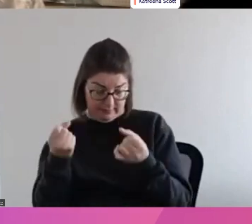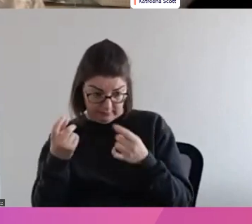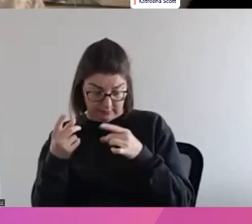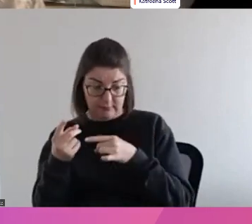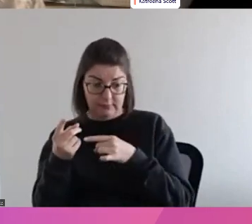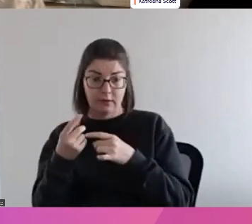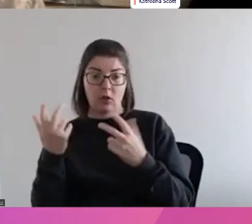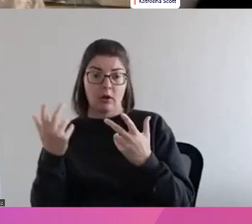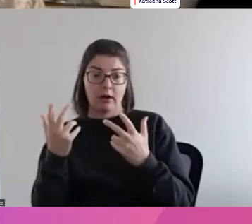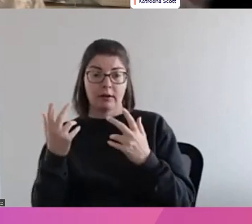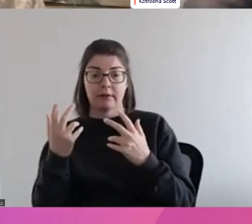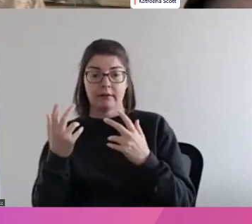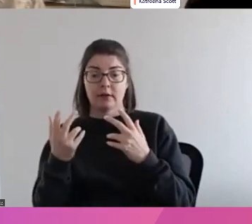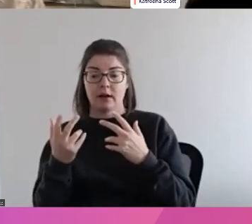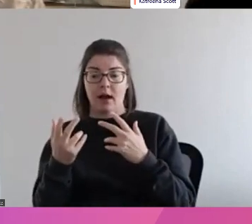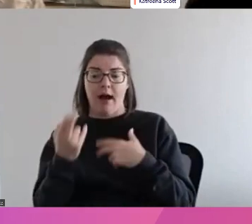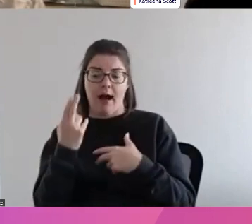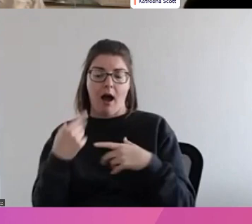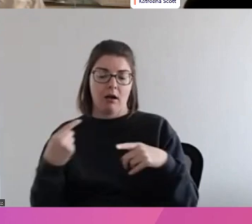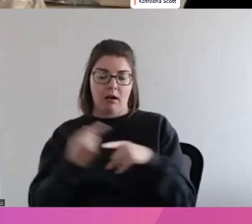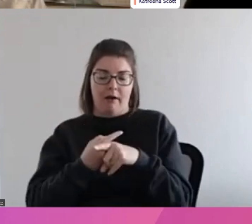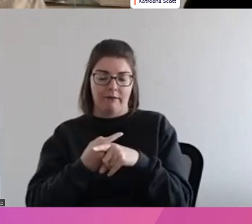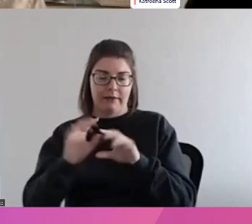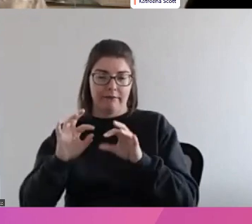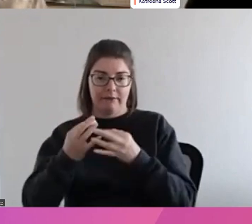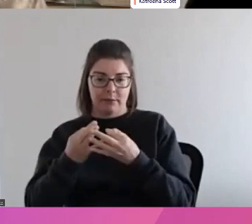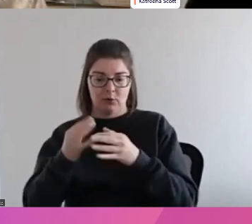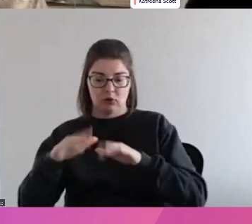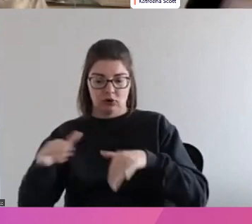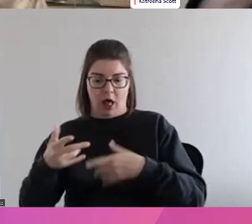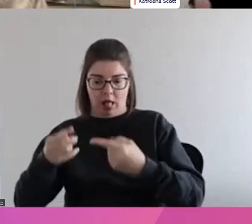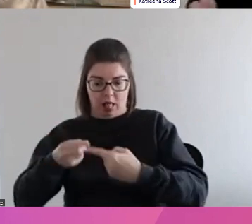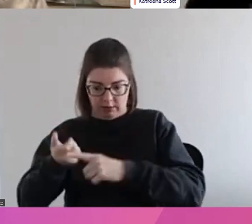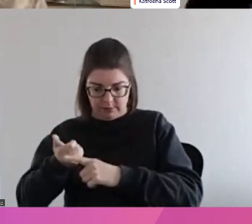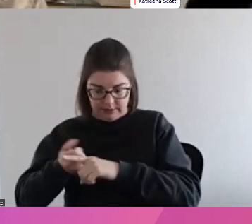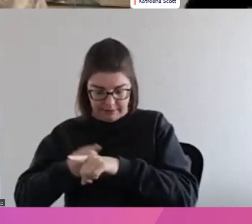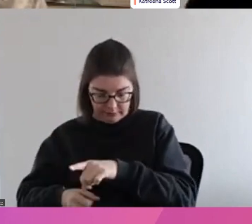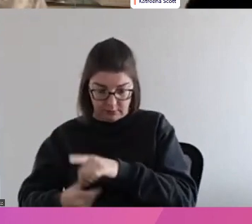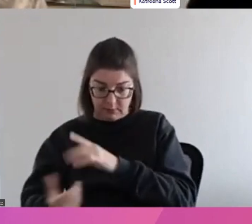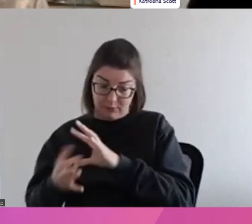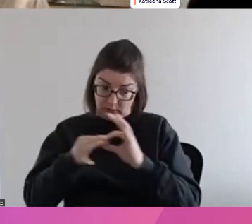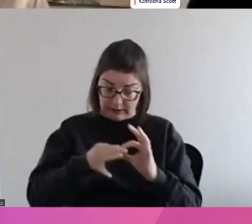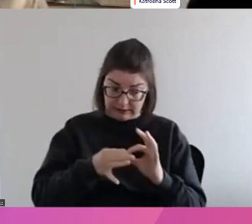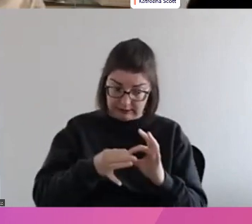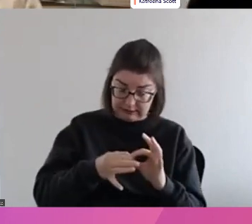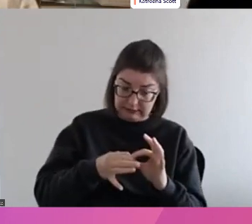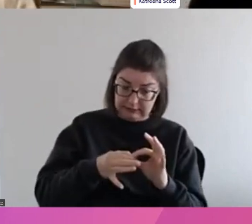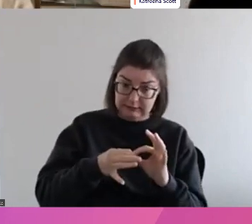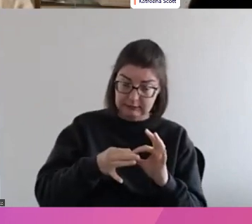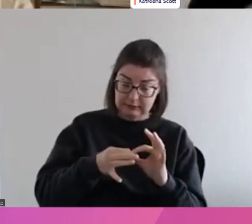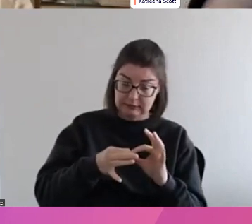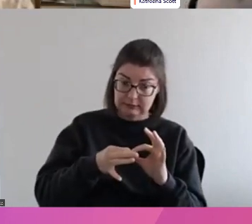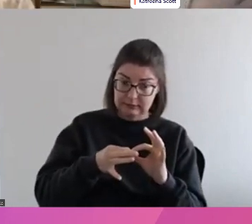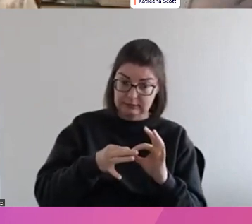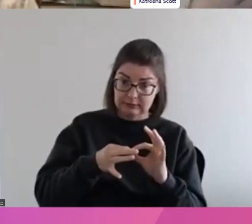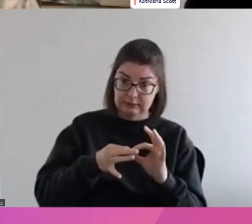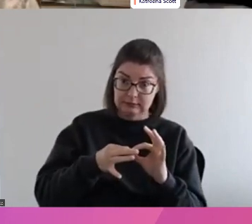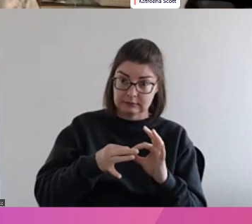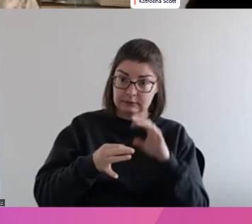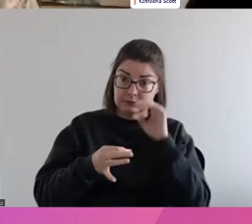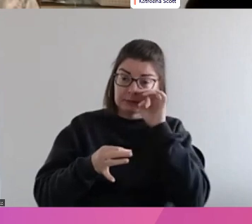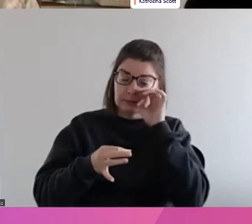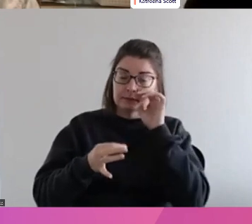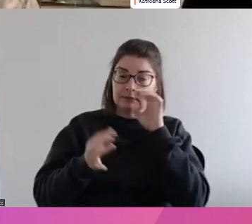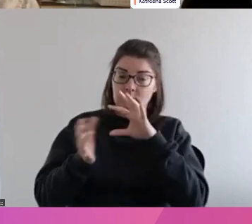Vous avez mentionné la santé mentale et qu'il y a davantage de problèmes de santé mentale dans les familles hautement